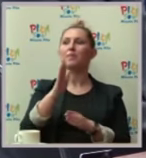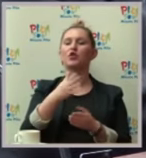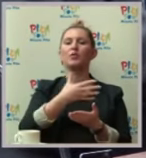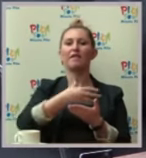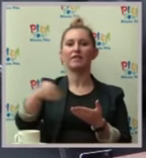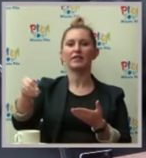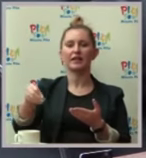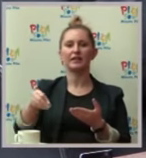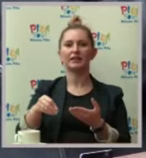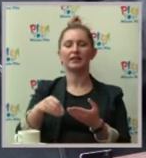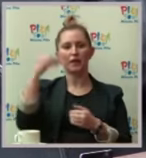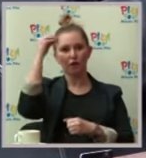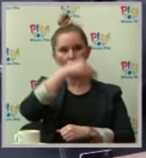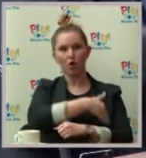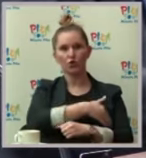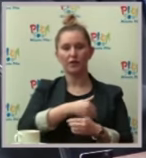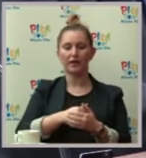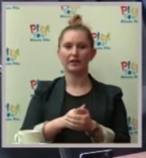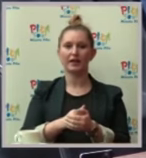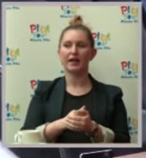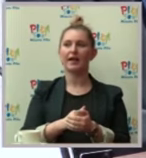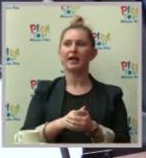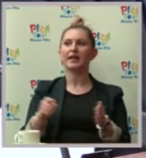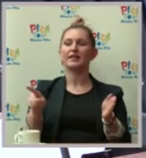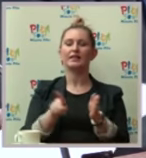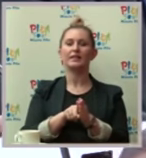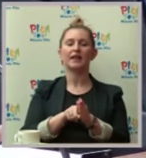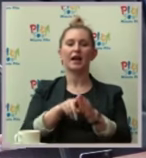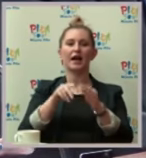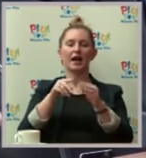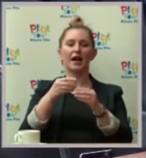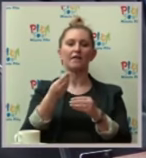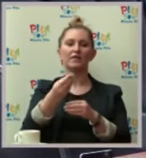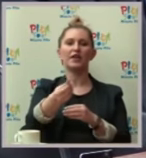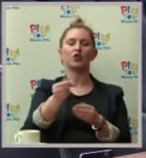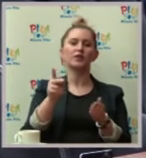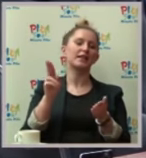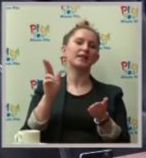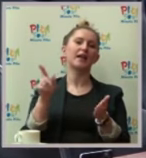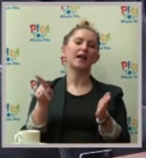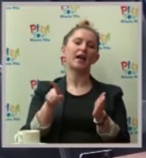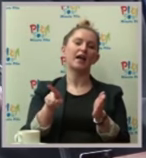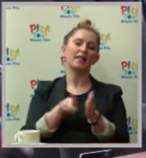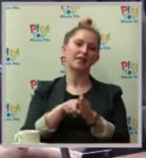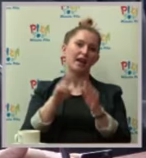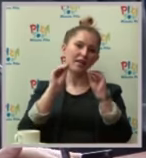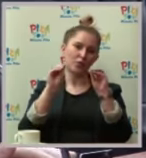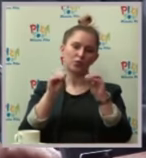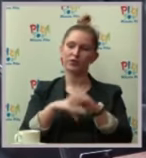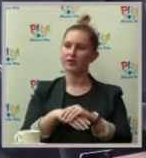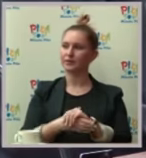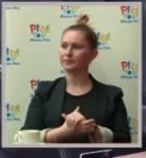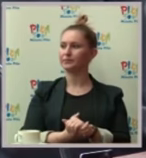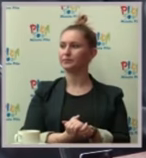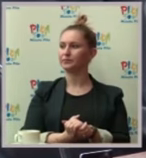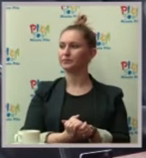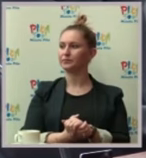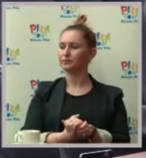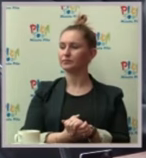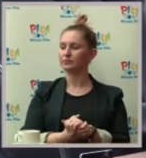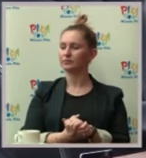oświacie, konkretnie na wynagrodzenia w jednostkach oświatowych. Proszę państwa, pozostałe zmiany, które proponujemy w ramach